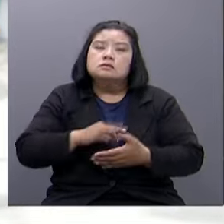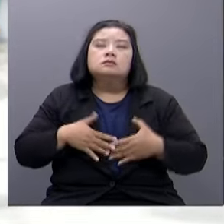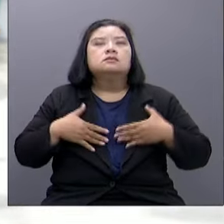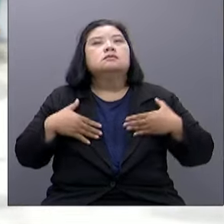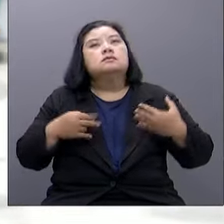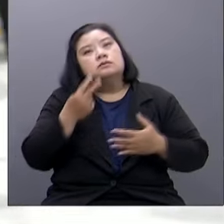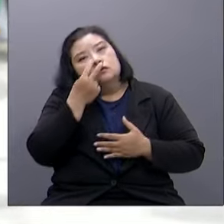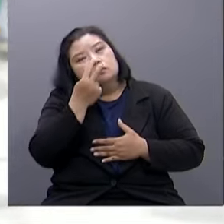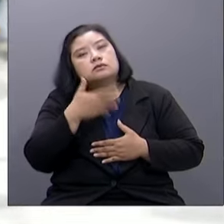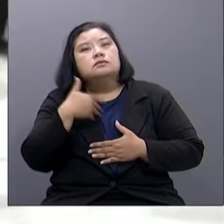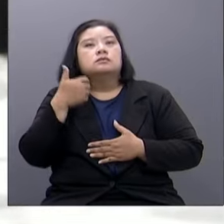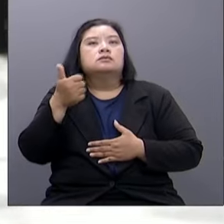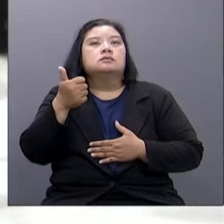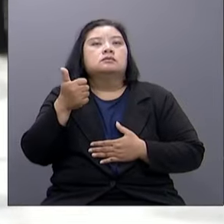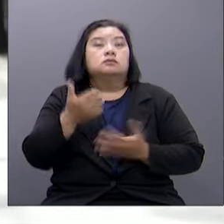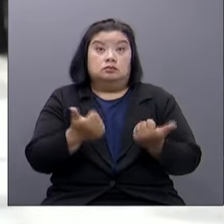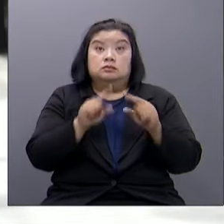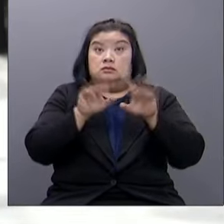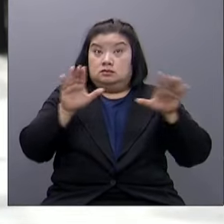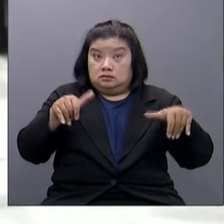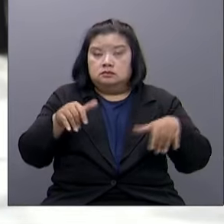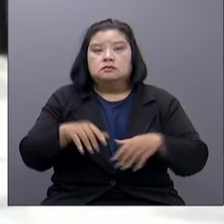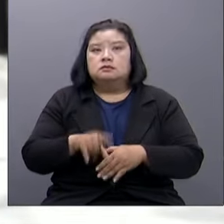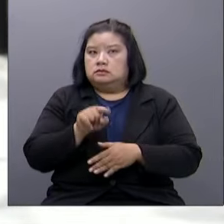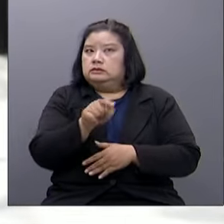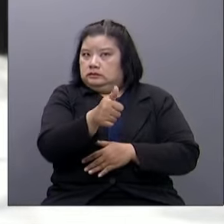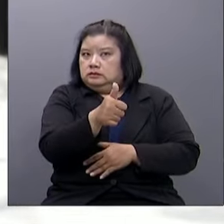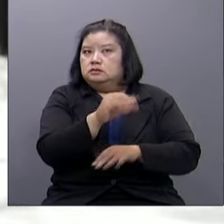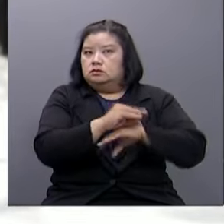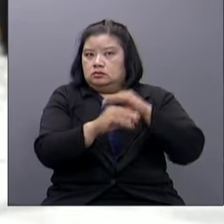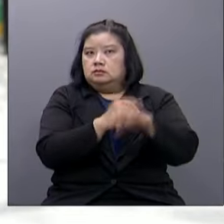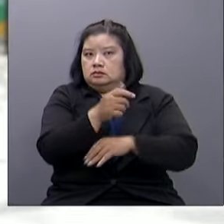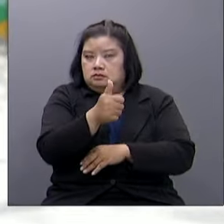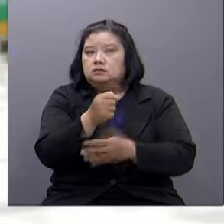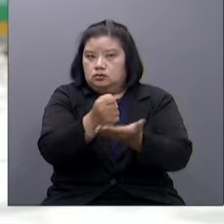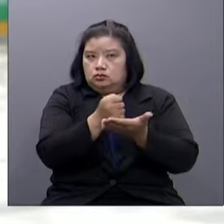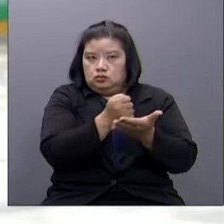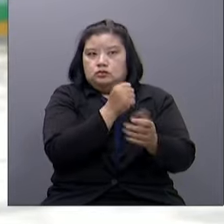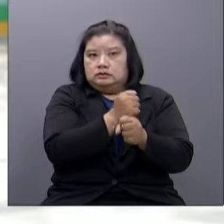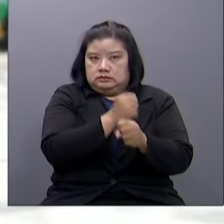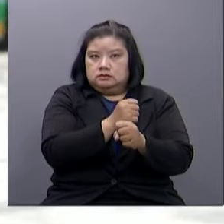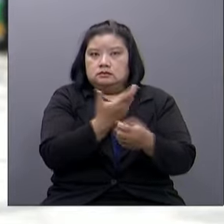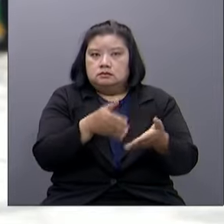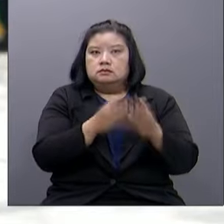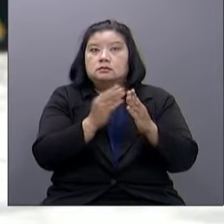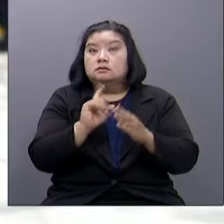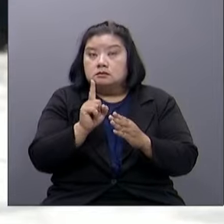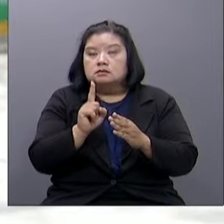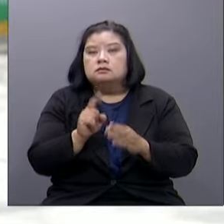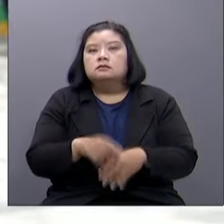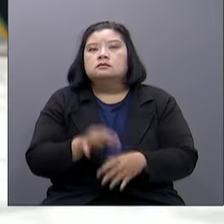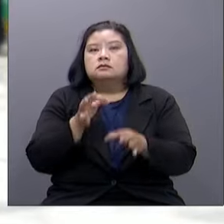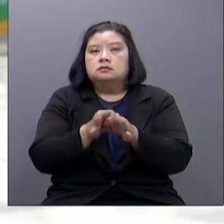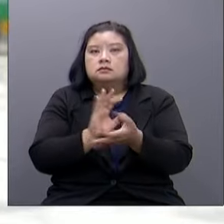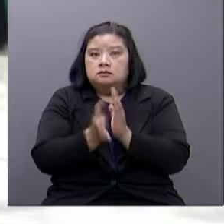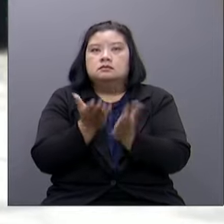ทศบาลเมืองแสนสุขเห็นว่าโครงการนี้ดีก็เลยให้มาช่วยกันก่อตั้งก็เลยให้พวกพี่ๆพ